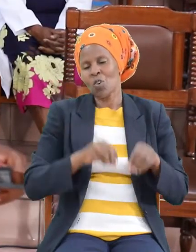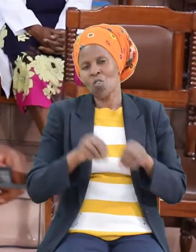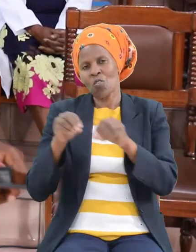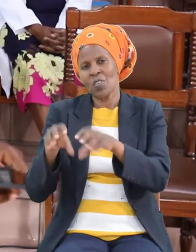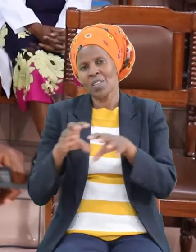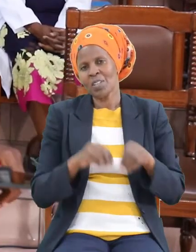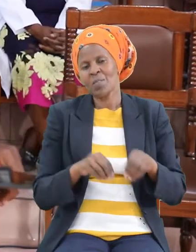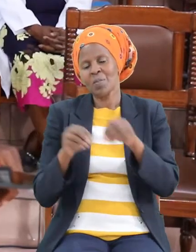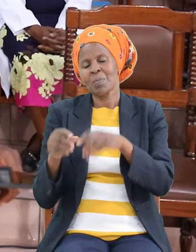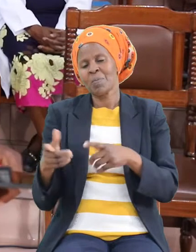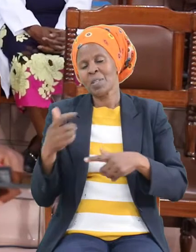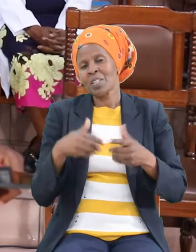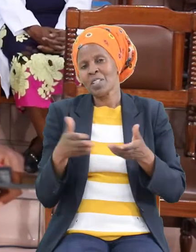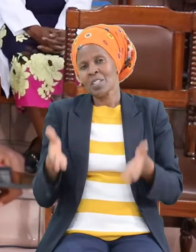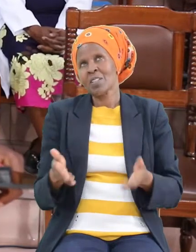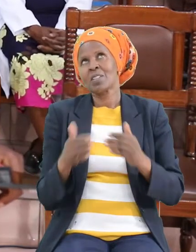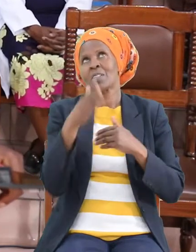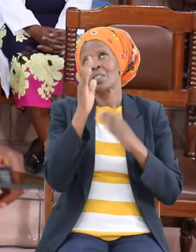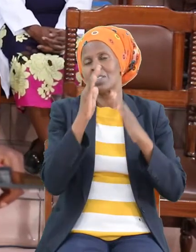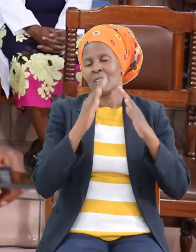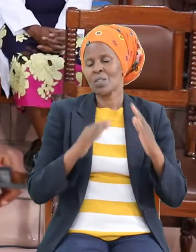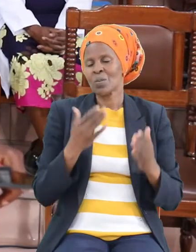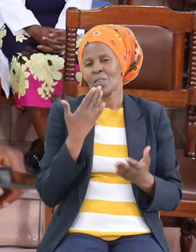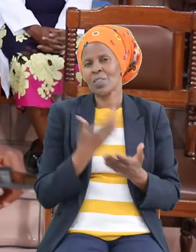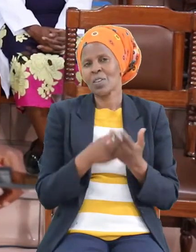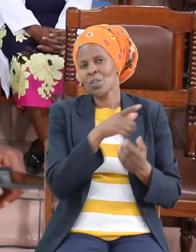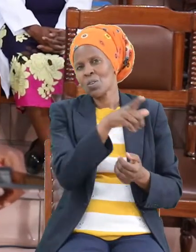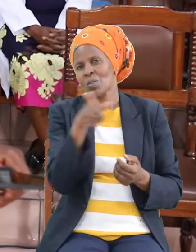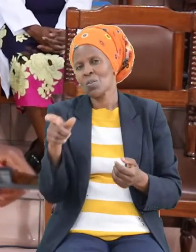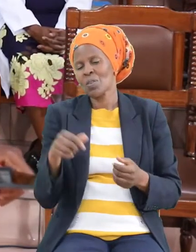ambazo tumeleta katika nyumba yake. Na tunawashukuru kwa sababu